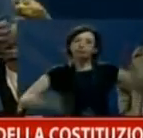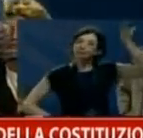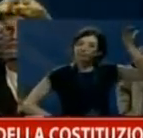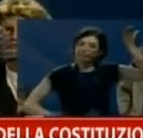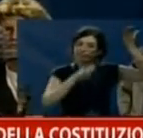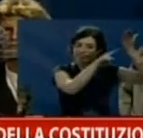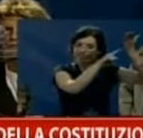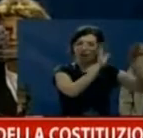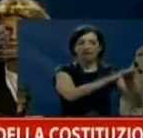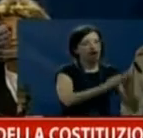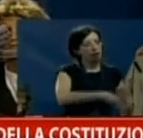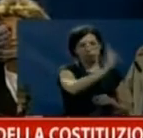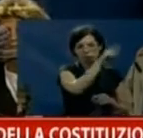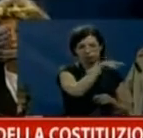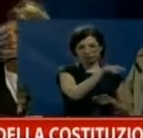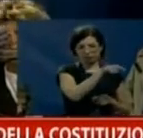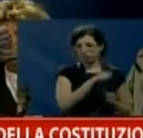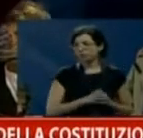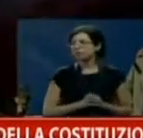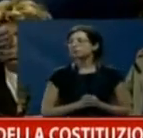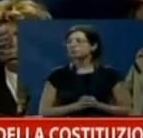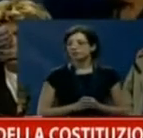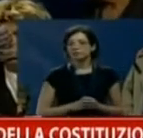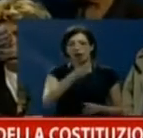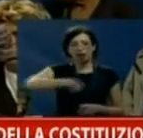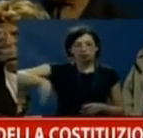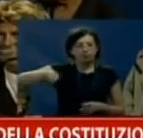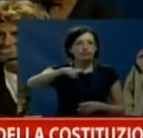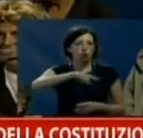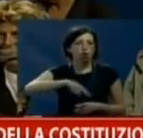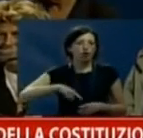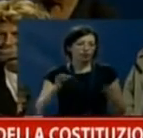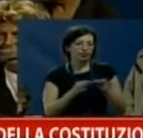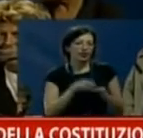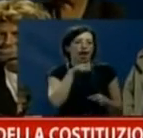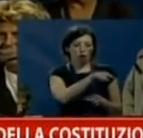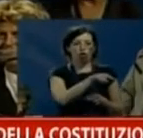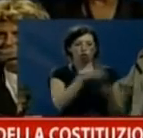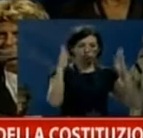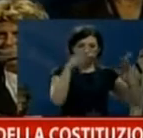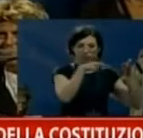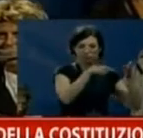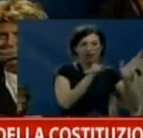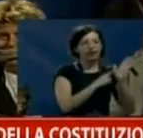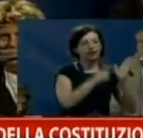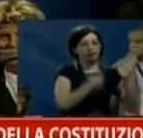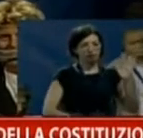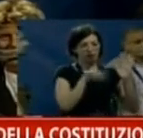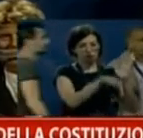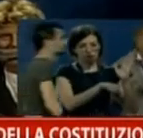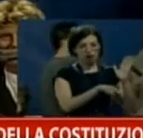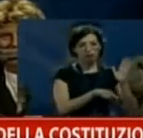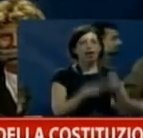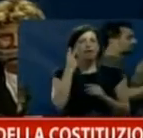qui, dunque di riuscire a ritrovare, partendo, ripeto, da esperienze